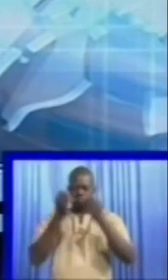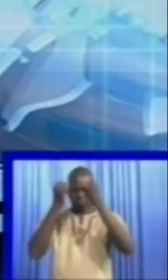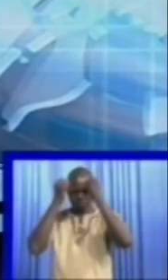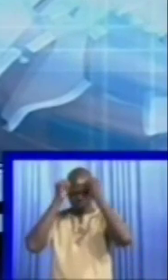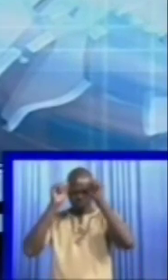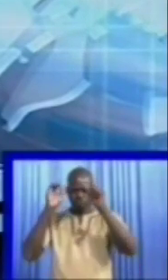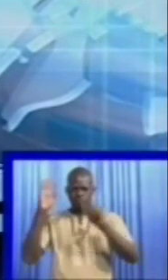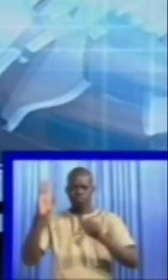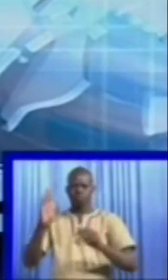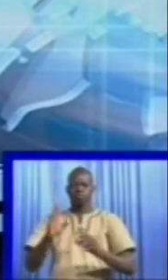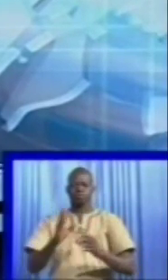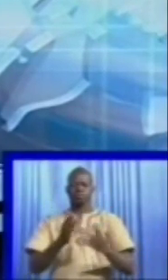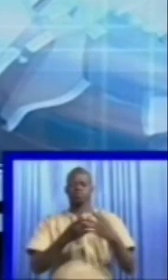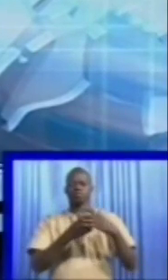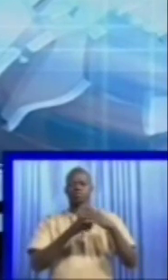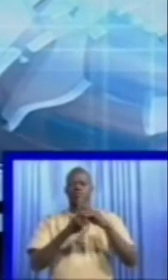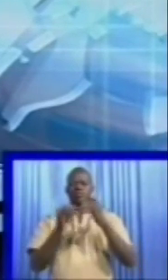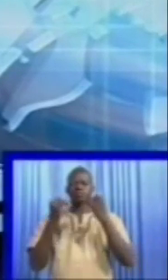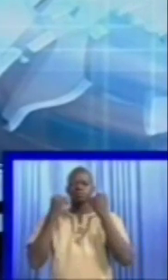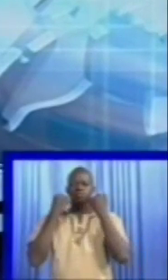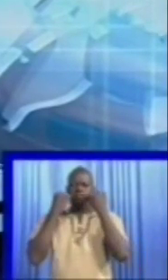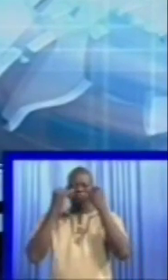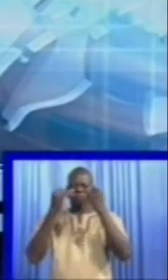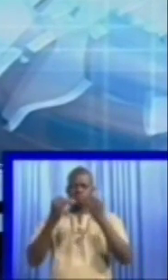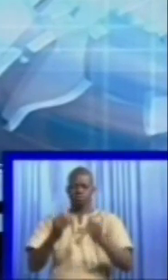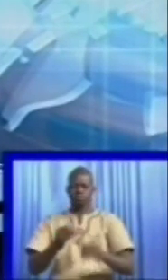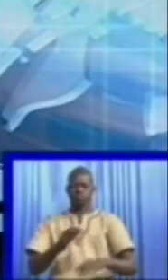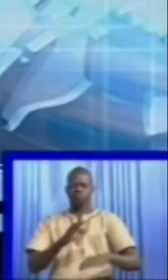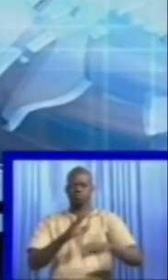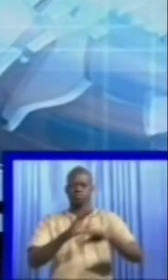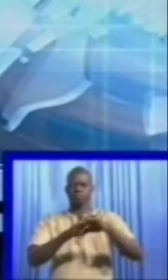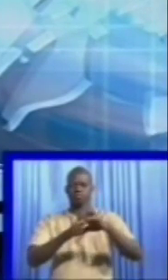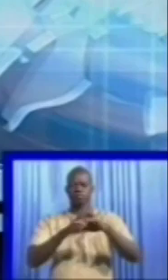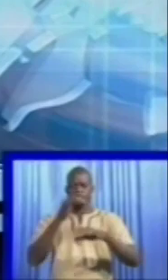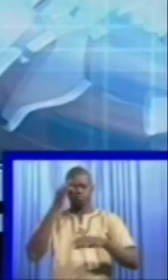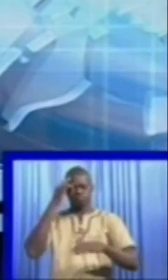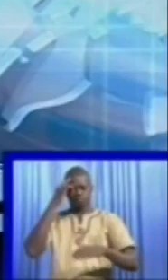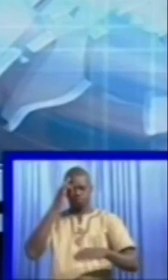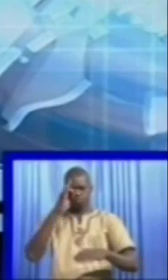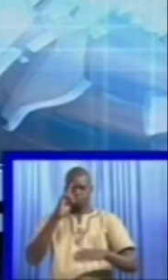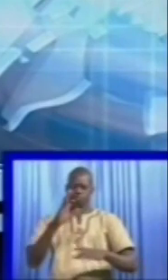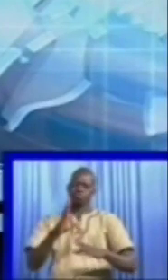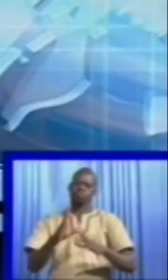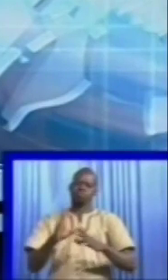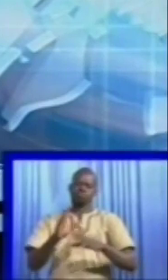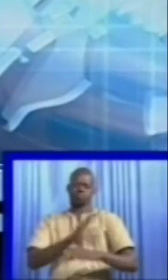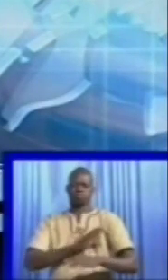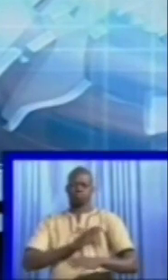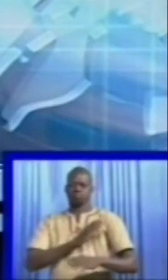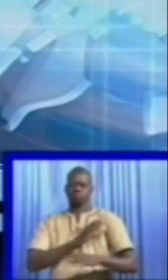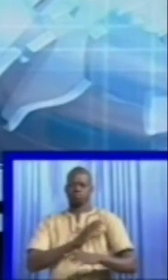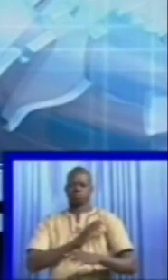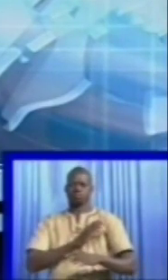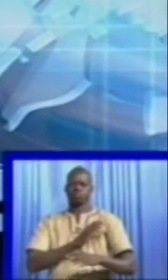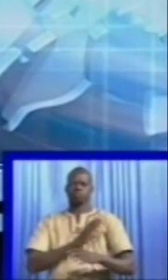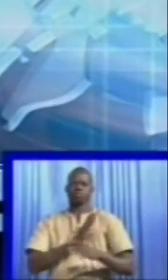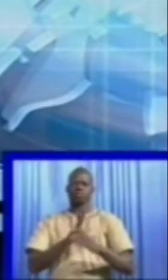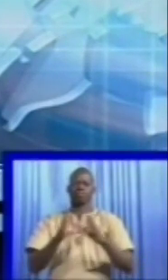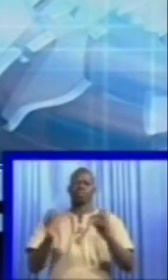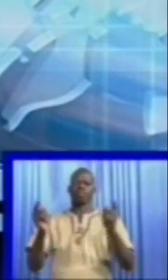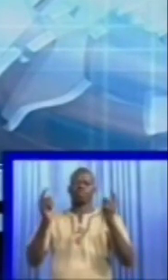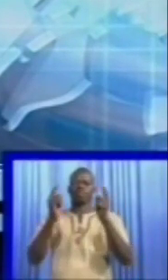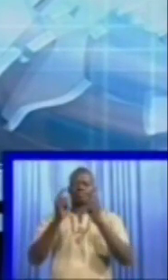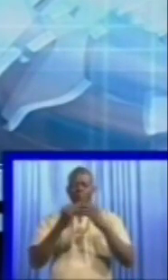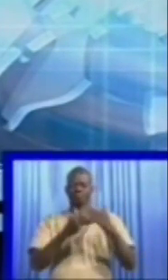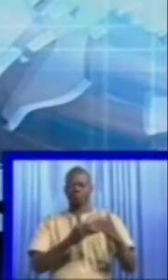nous l'entendrons dès le début de ce journal, lance un appel pour un sursaut patriotique et citoyen. L'échéance